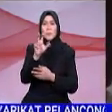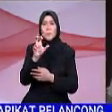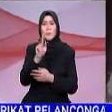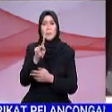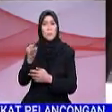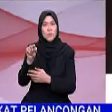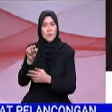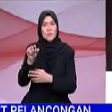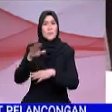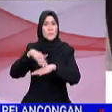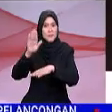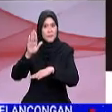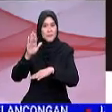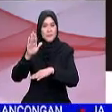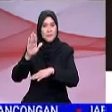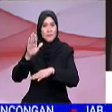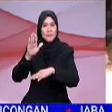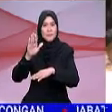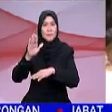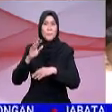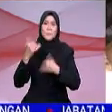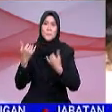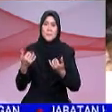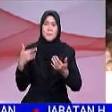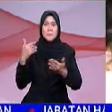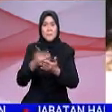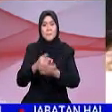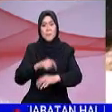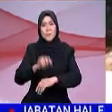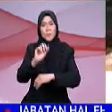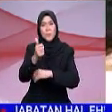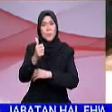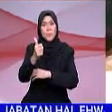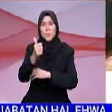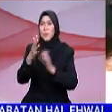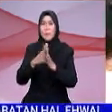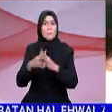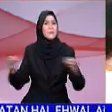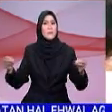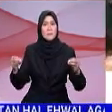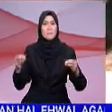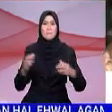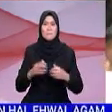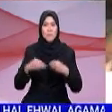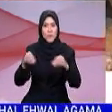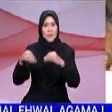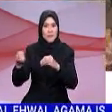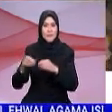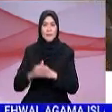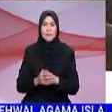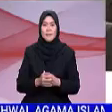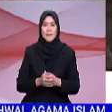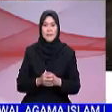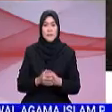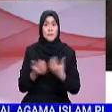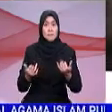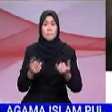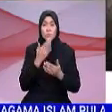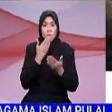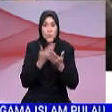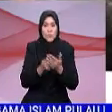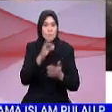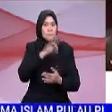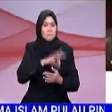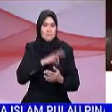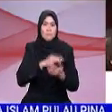kilo lebih sikitlah. Setakat sampai pukul 10 je ni semua dah habislah. Sambutan amat